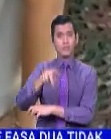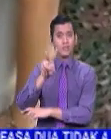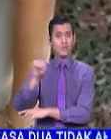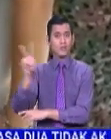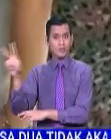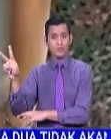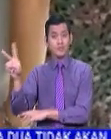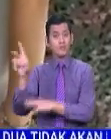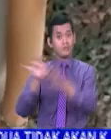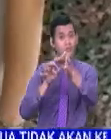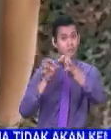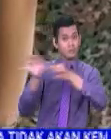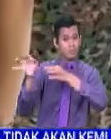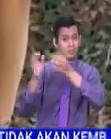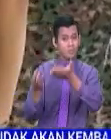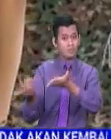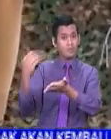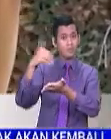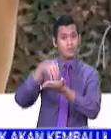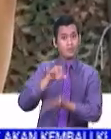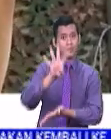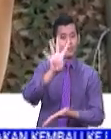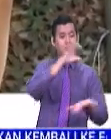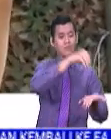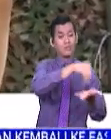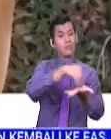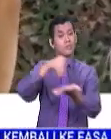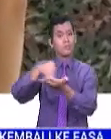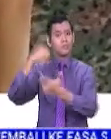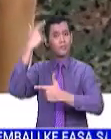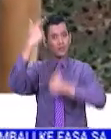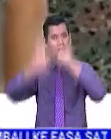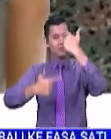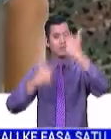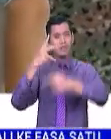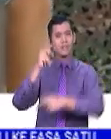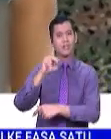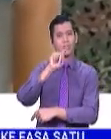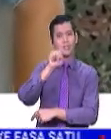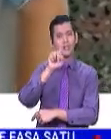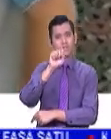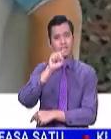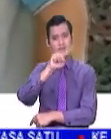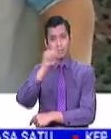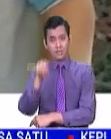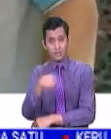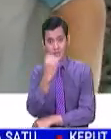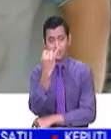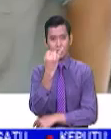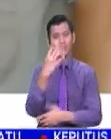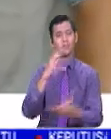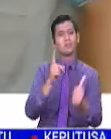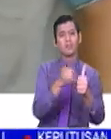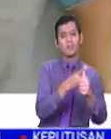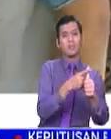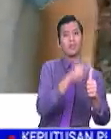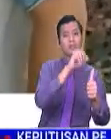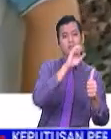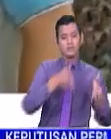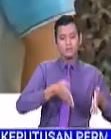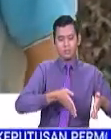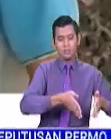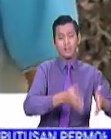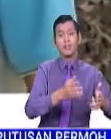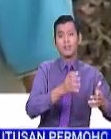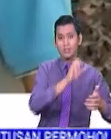Hai edisi Jelaskan antara empat lokasi SCR yang telah dikunjungi oleh nsj dimiliki termasuk SCR Jalan bahkan Miri